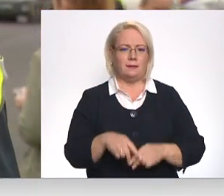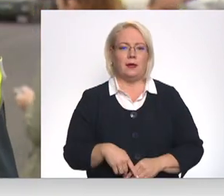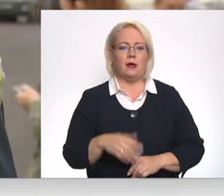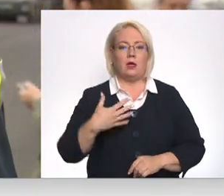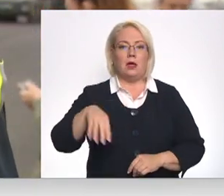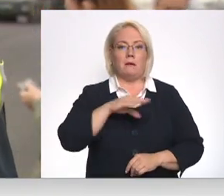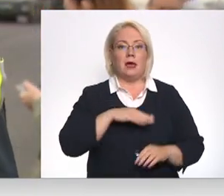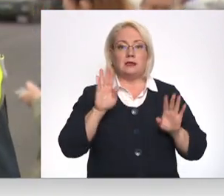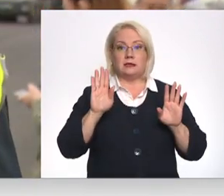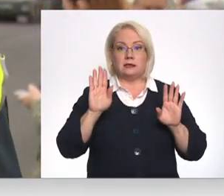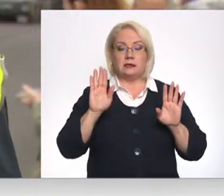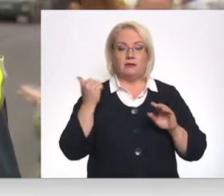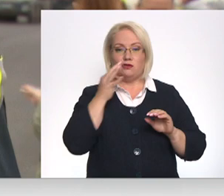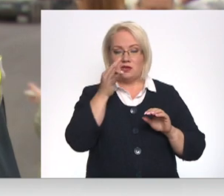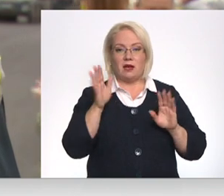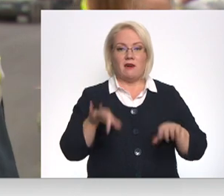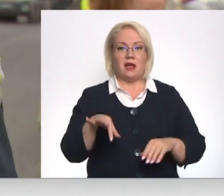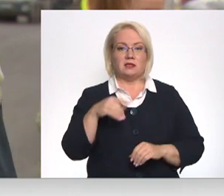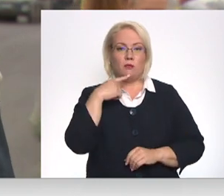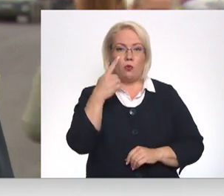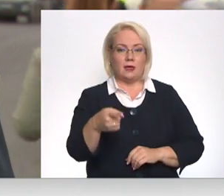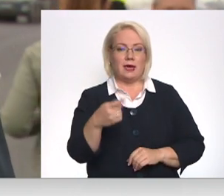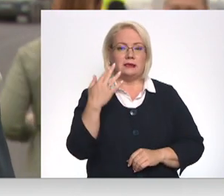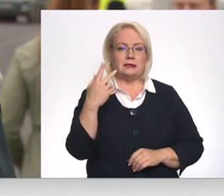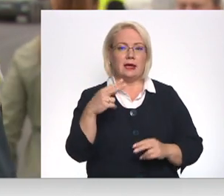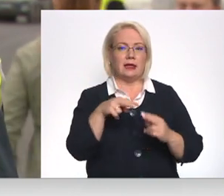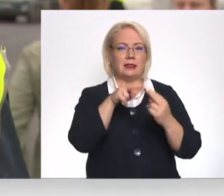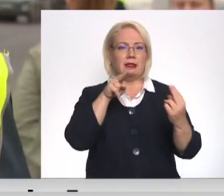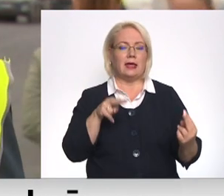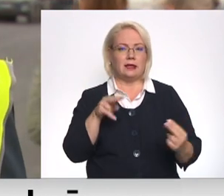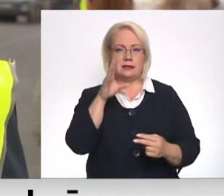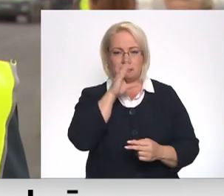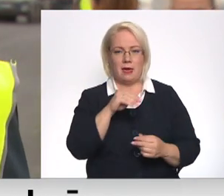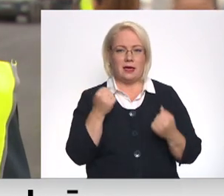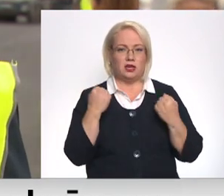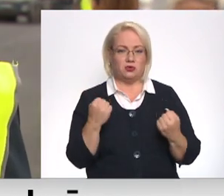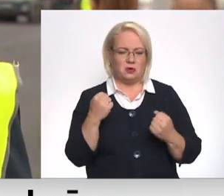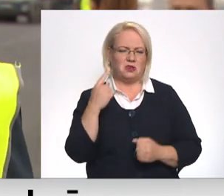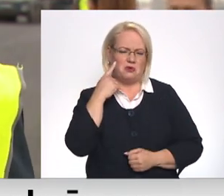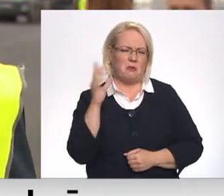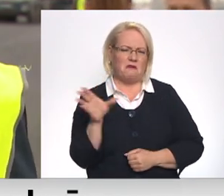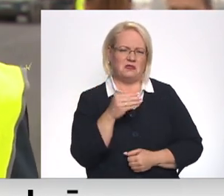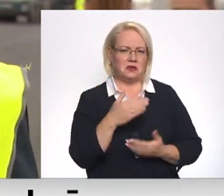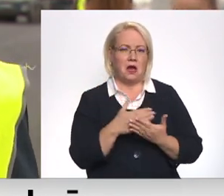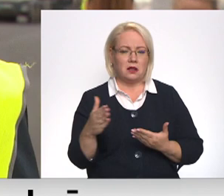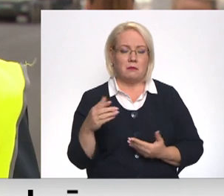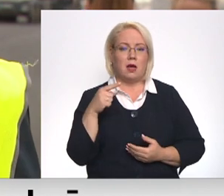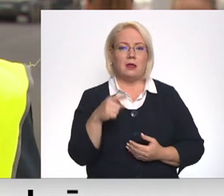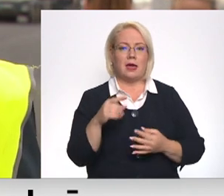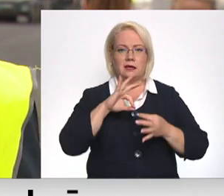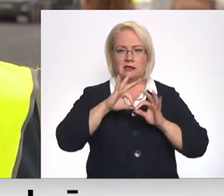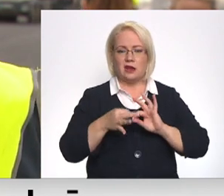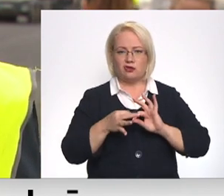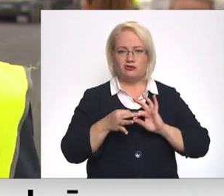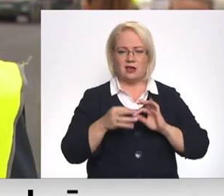varēsim noteikt, vai cik liela ir tā tilta nespēja. Es domāju, ka tur būs viss kārtībā. Šī ir sarežģīta būve un šī